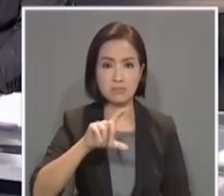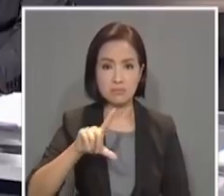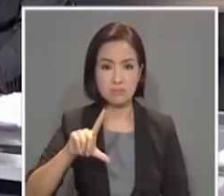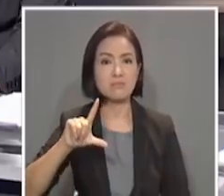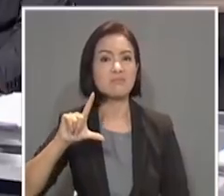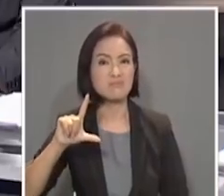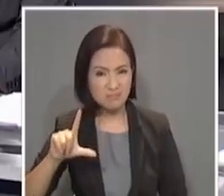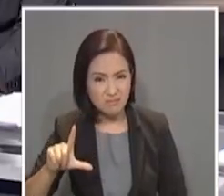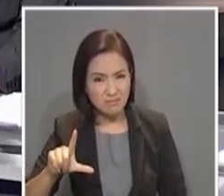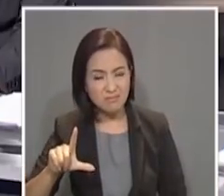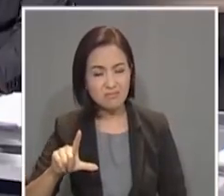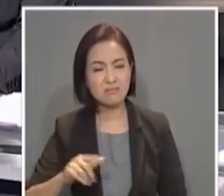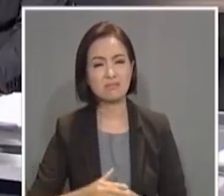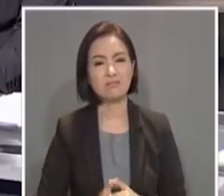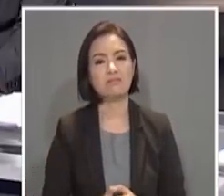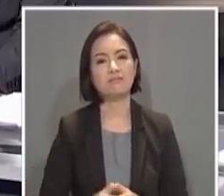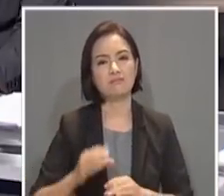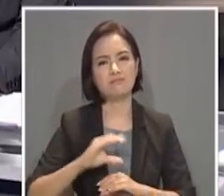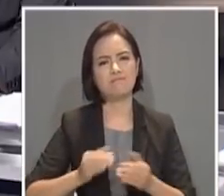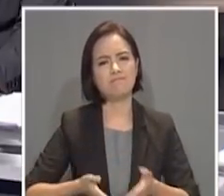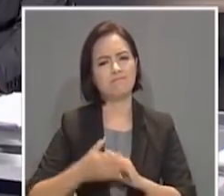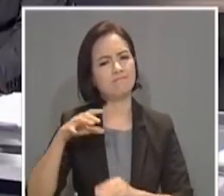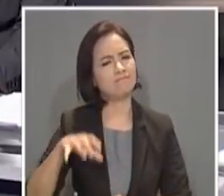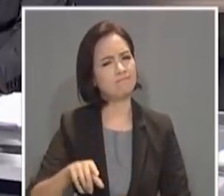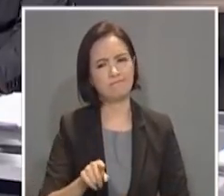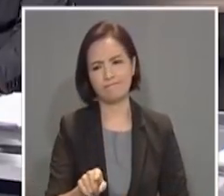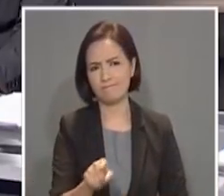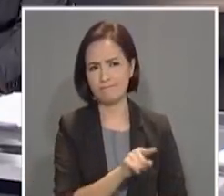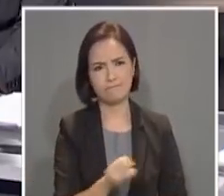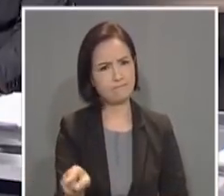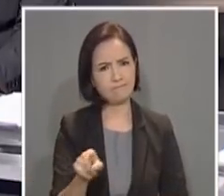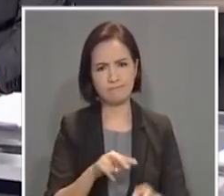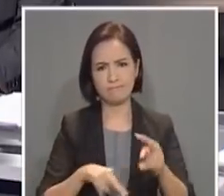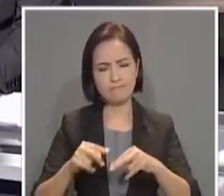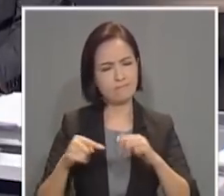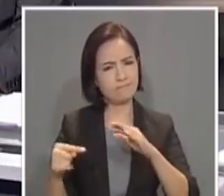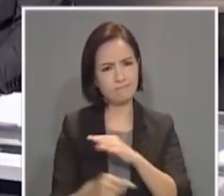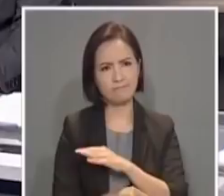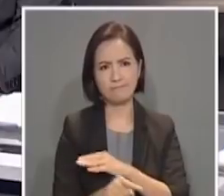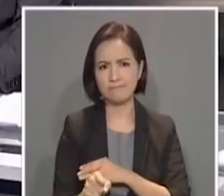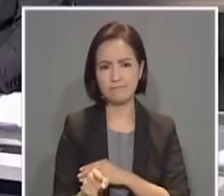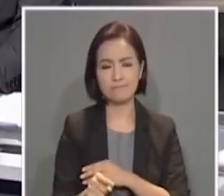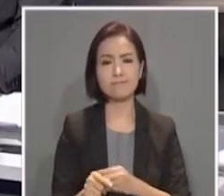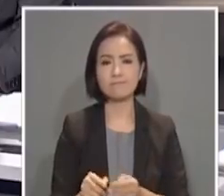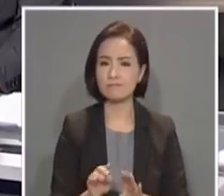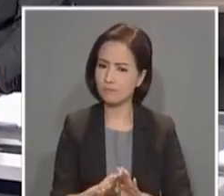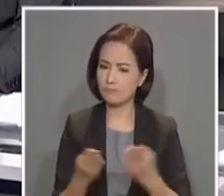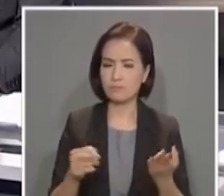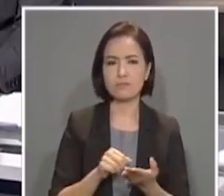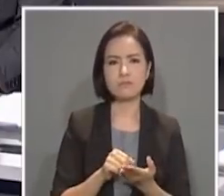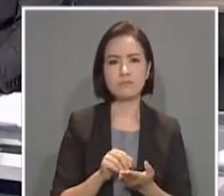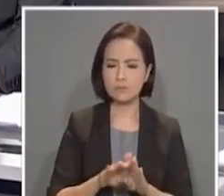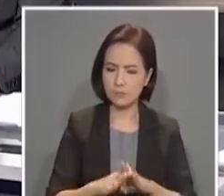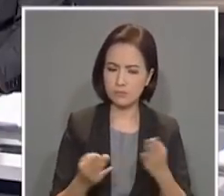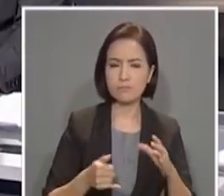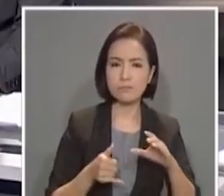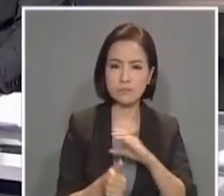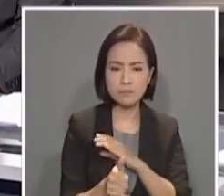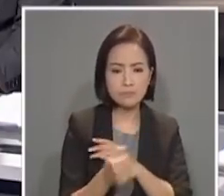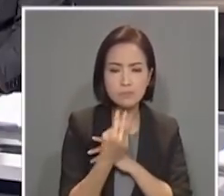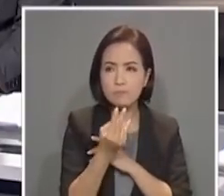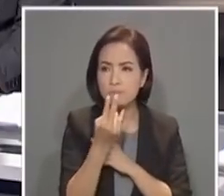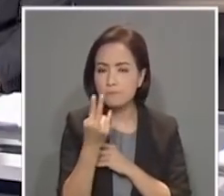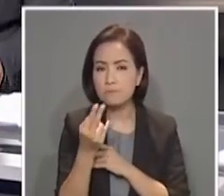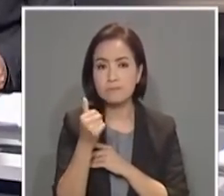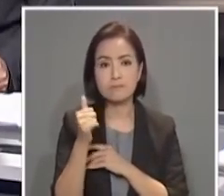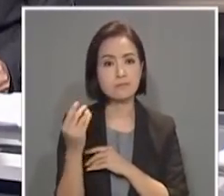ดตามจากเครือข่ายภาคประชาชนซึ่งเรียกร้องให้เร่งการตรวจสอบการทุจริตและก็เปิดให้ใช้บริการให้ได้โดยเร็วที่สุดนะครับคุณกนกตรีสม